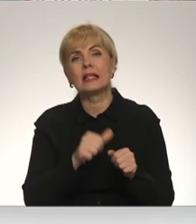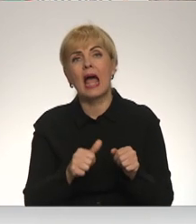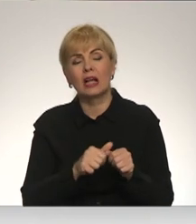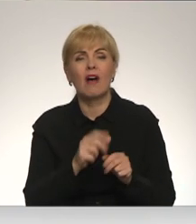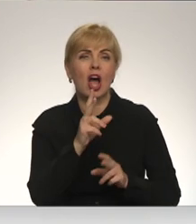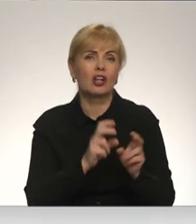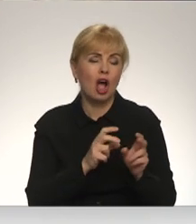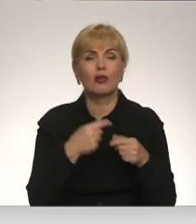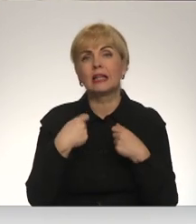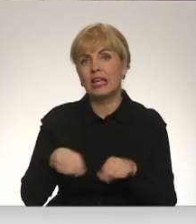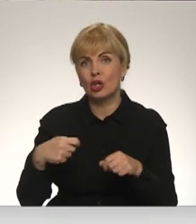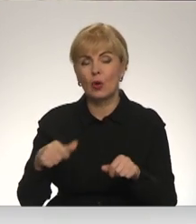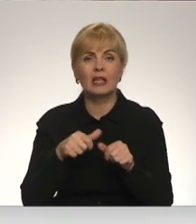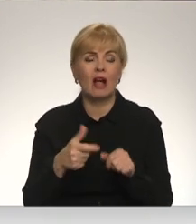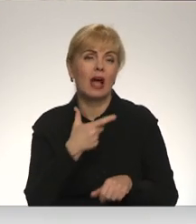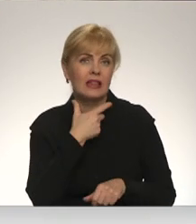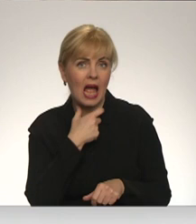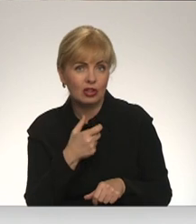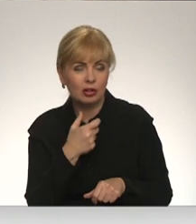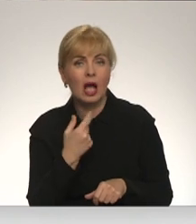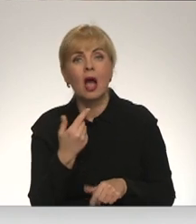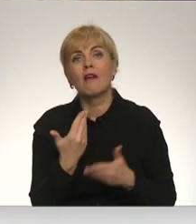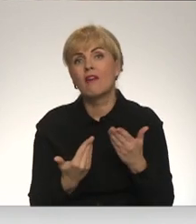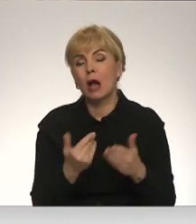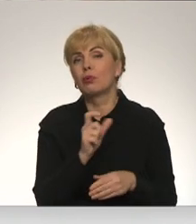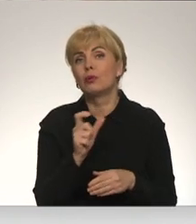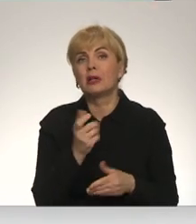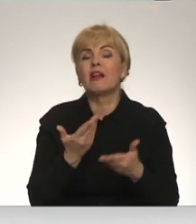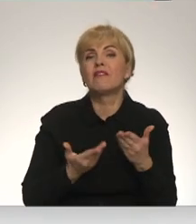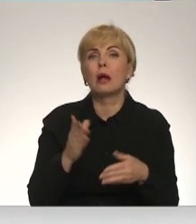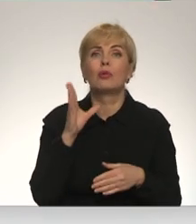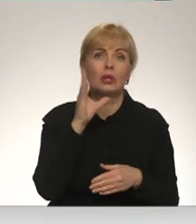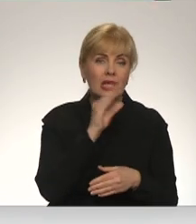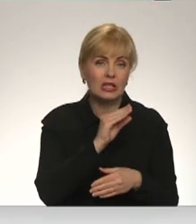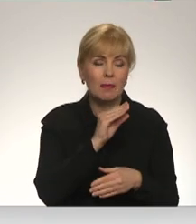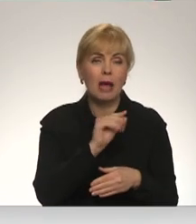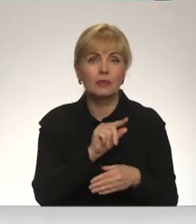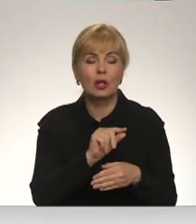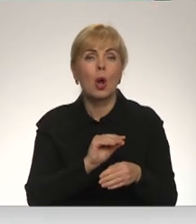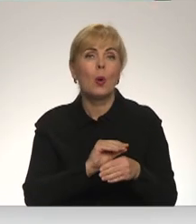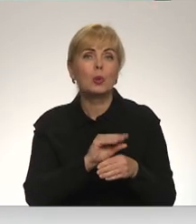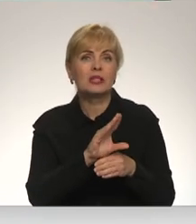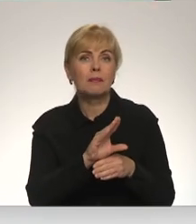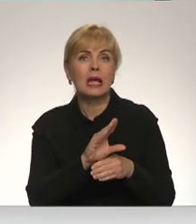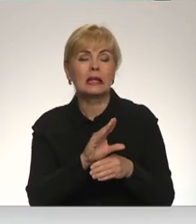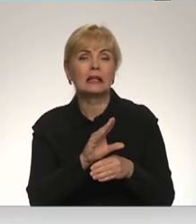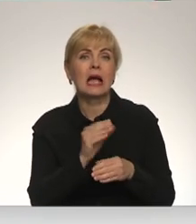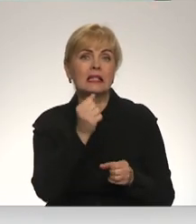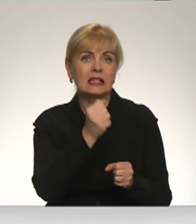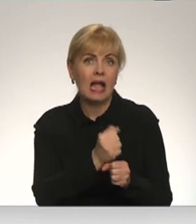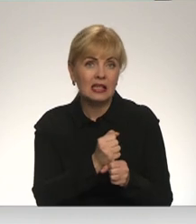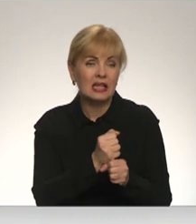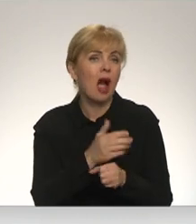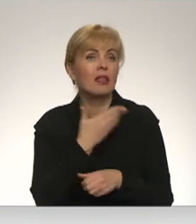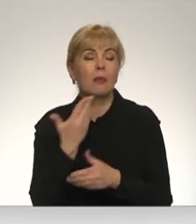prezidents uzskata, ka degvielas deficīts kādā brīdī patiešām ir iespējams, jo uzpildes stacijām vienkārši nebūs, kur to